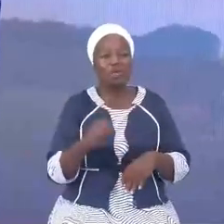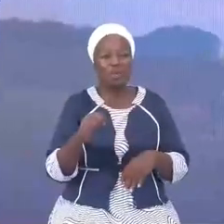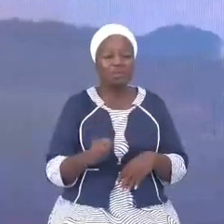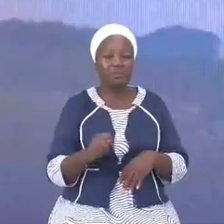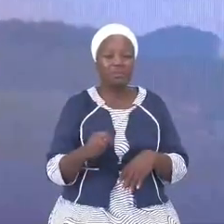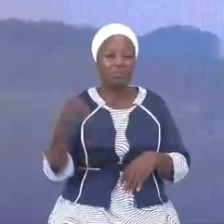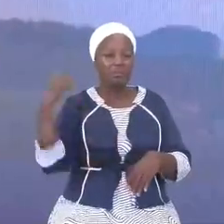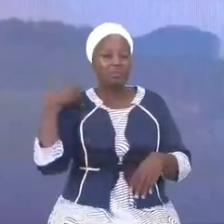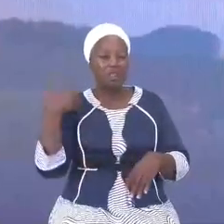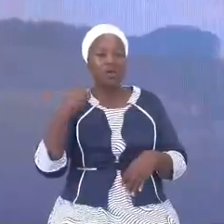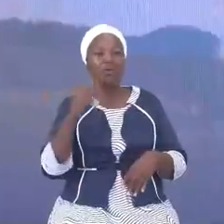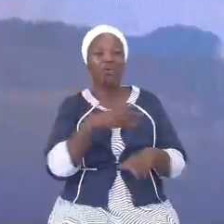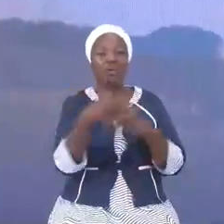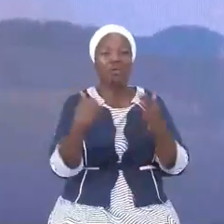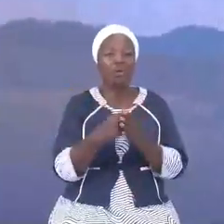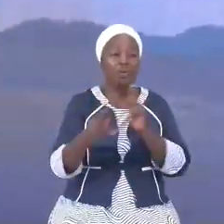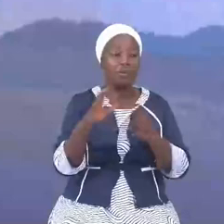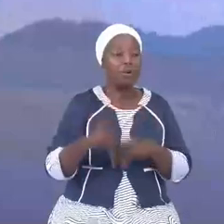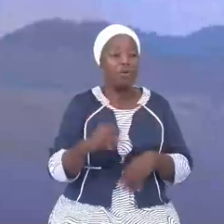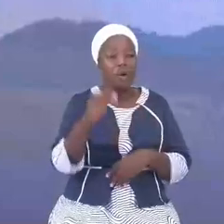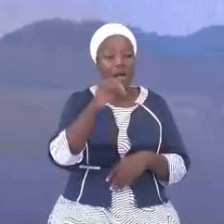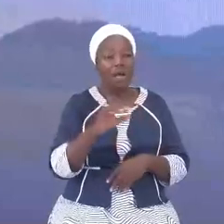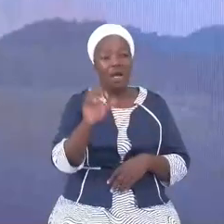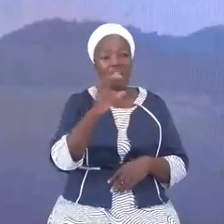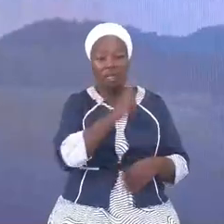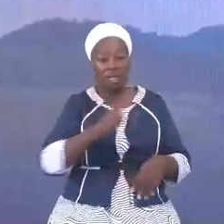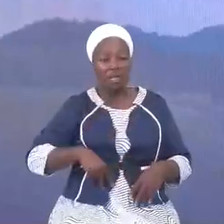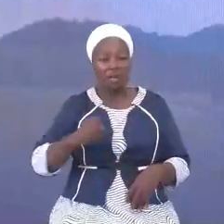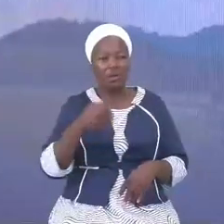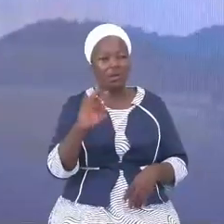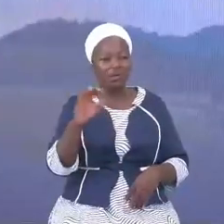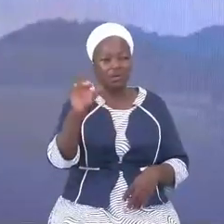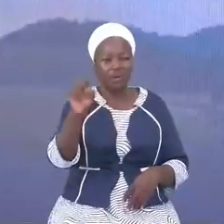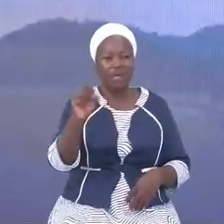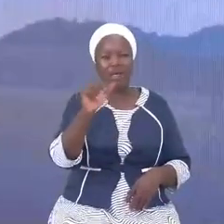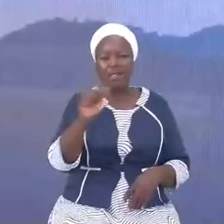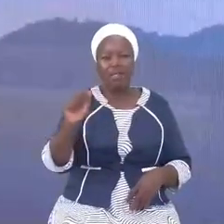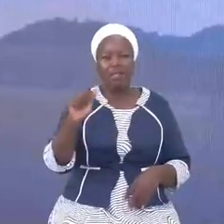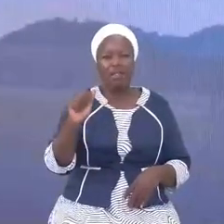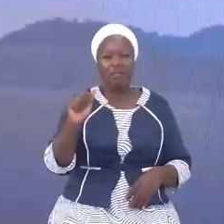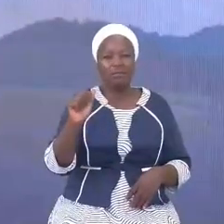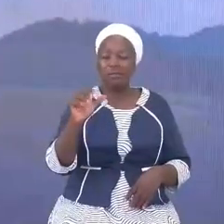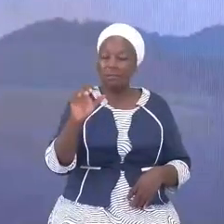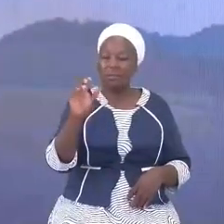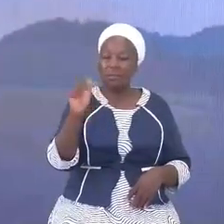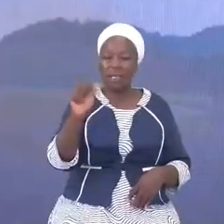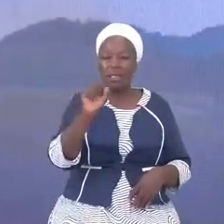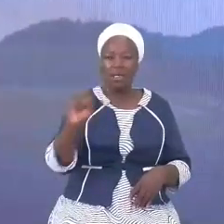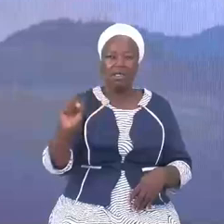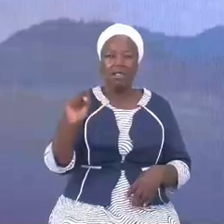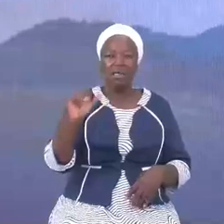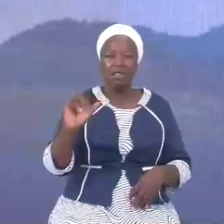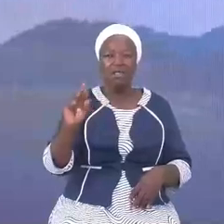Manassé et le mirent dans les fers. Ils le lièrent avec des chaînes d'airain et le menèrent